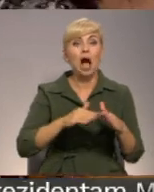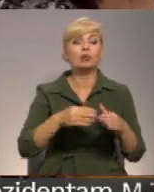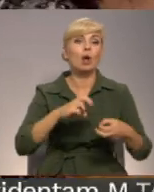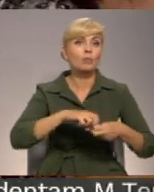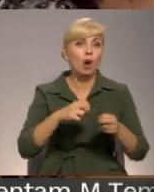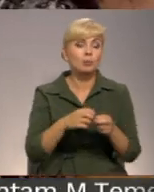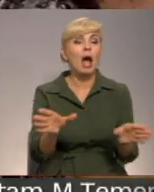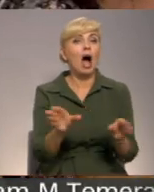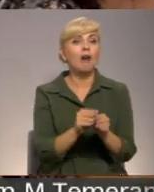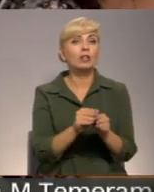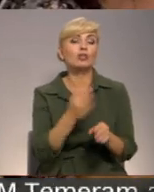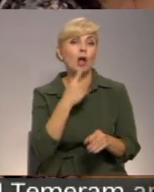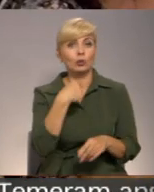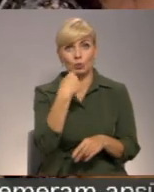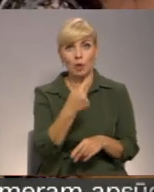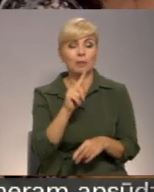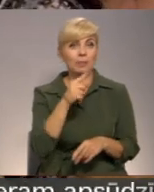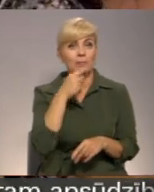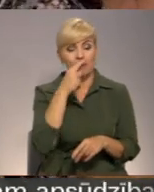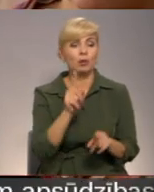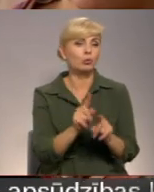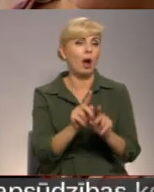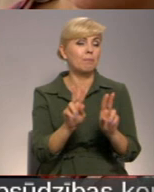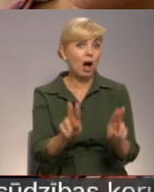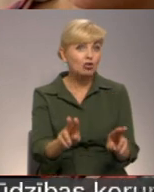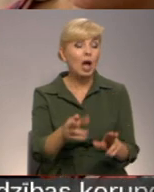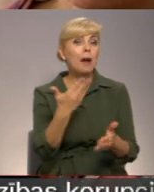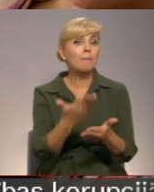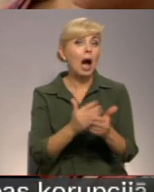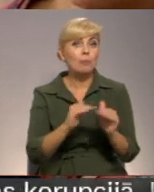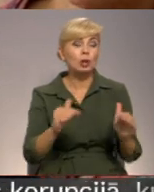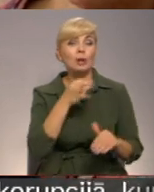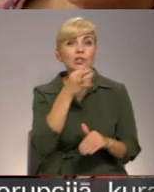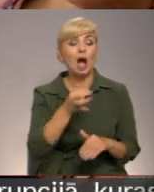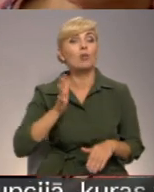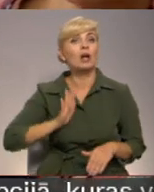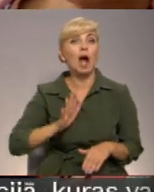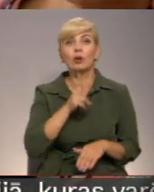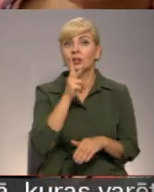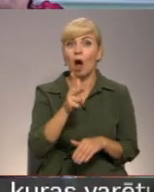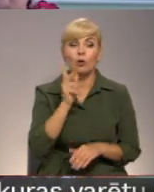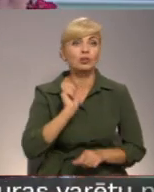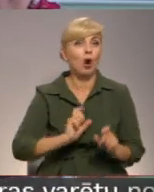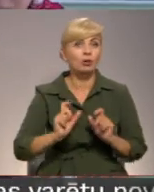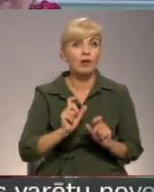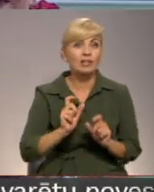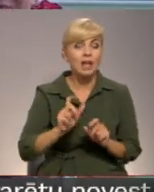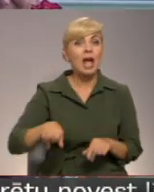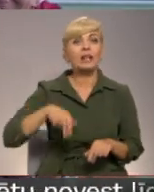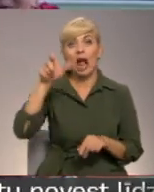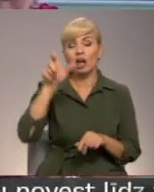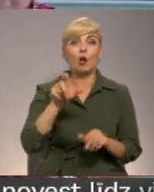par apvienošanas datumu noteikti 1. martu netika mainīts. Kā pamatojums tam tika minētas toreiz gaidāmās Daugavpils universitātes rektora